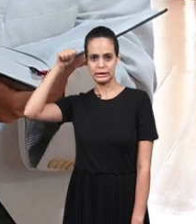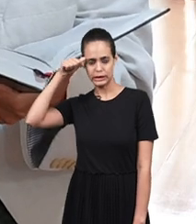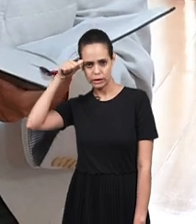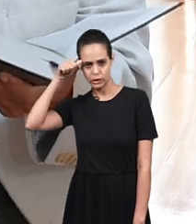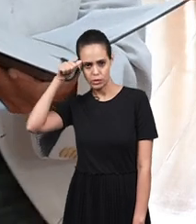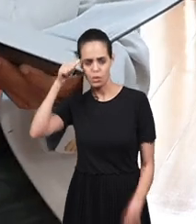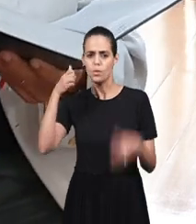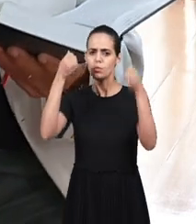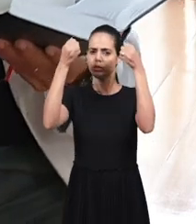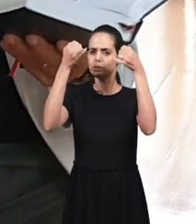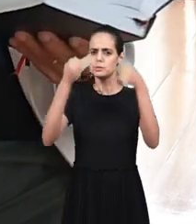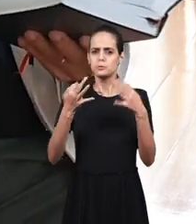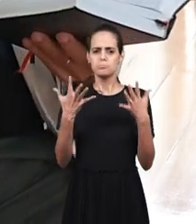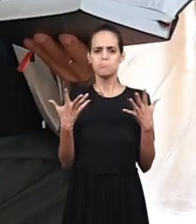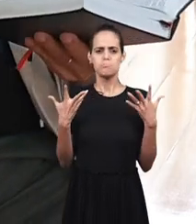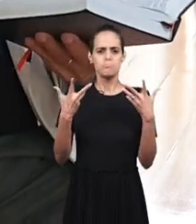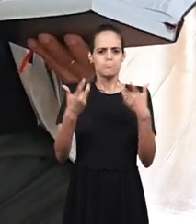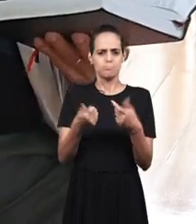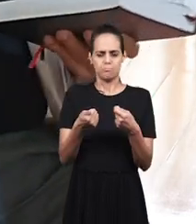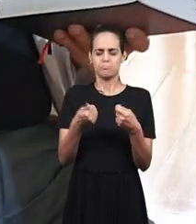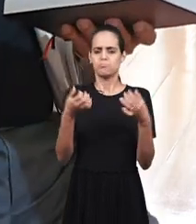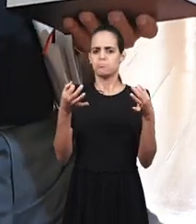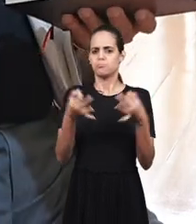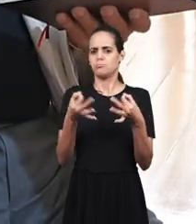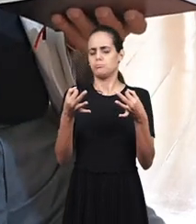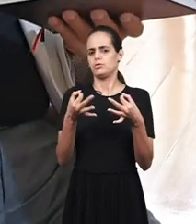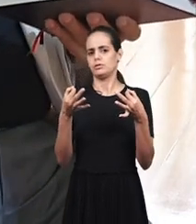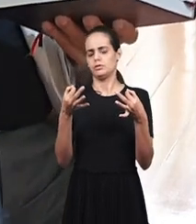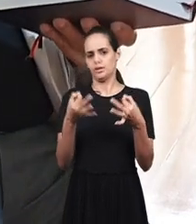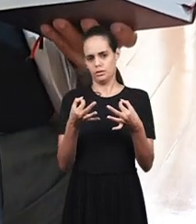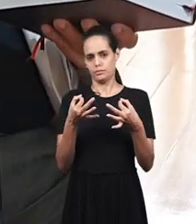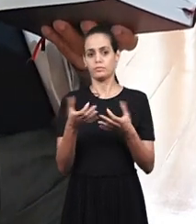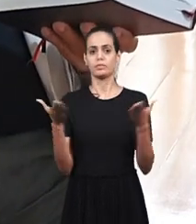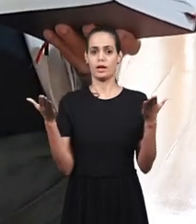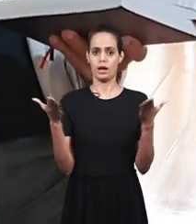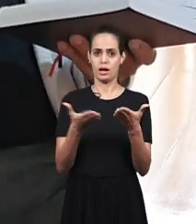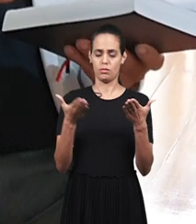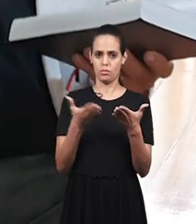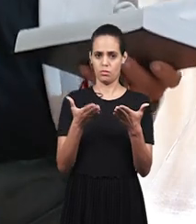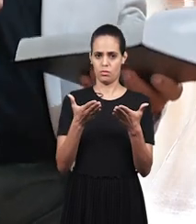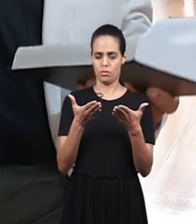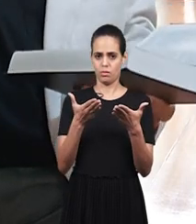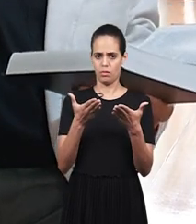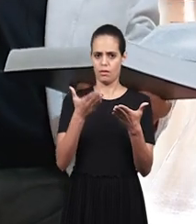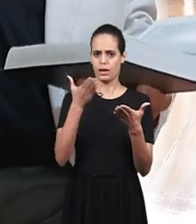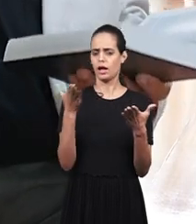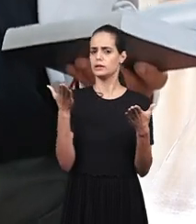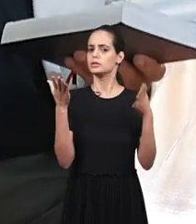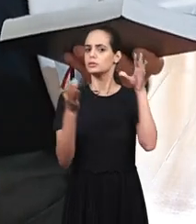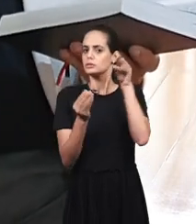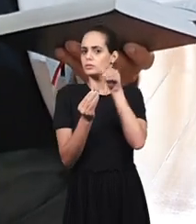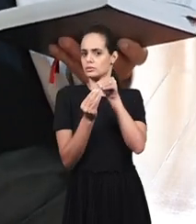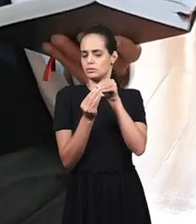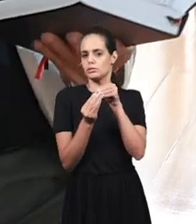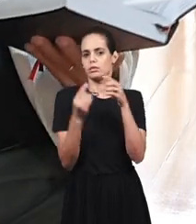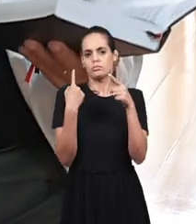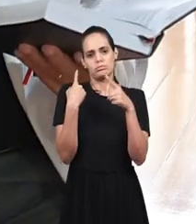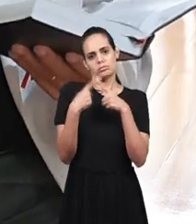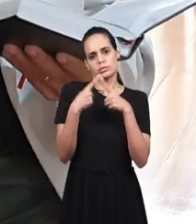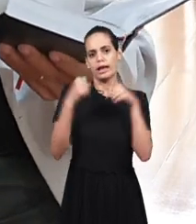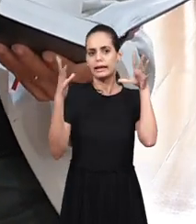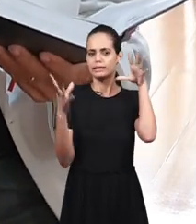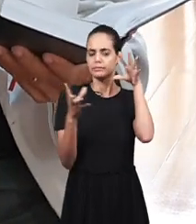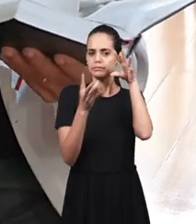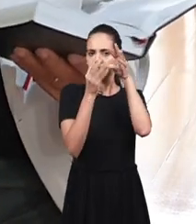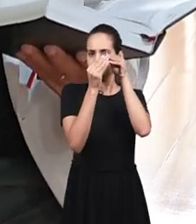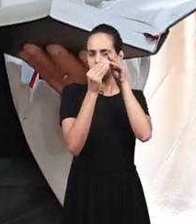le pasteur Amadeo a fait des observations extraordinaires, et maintenant,